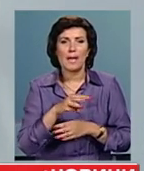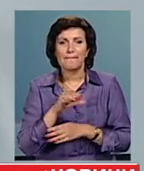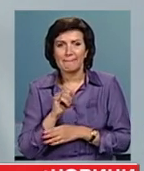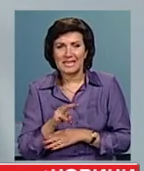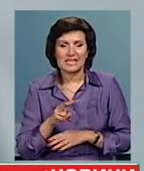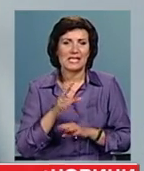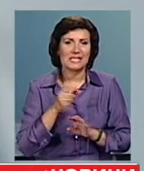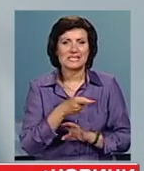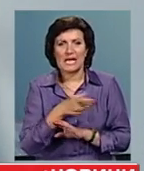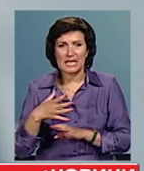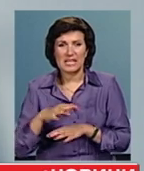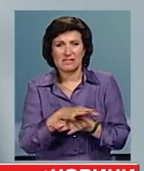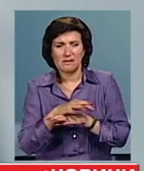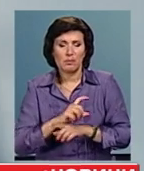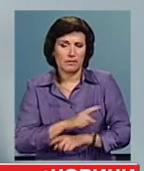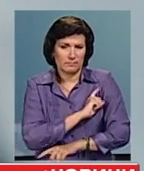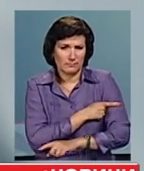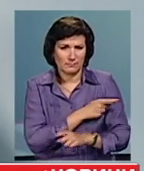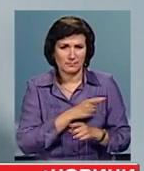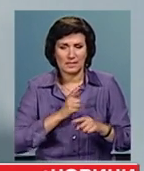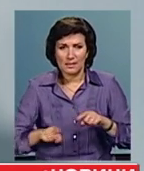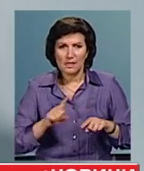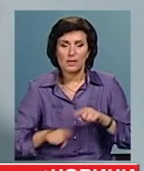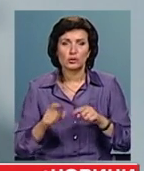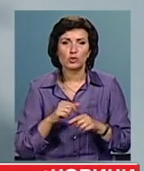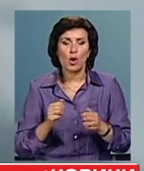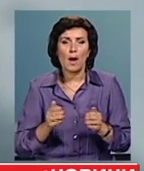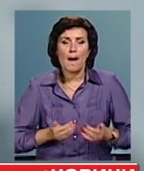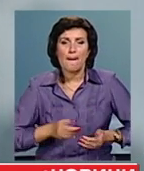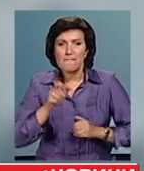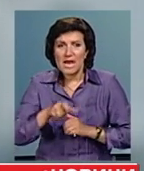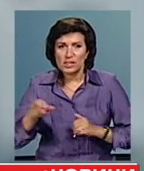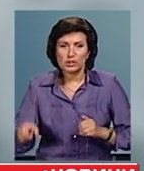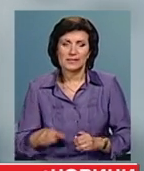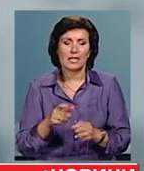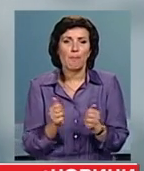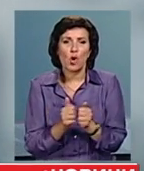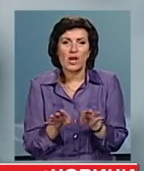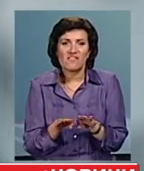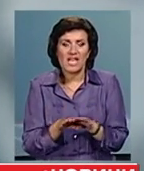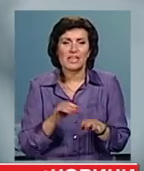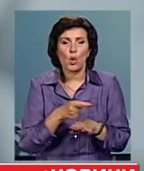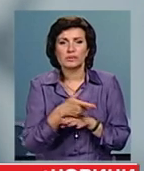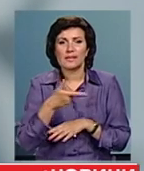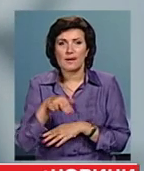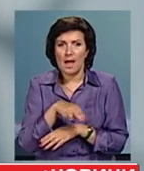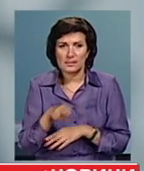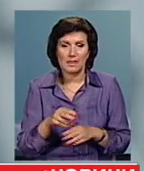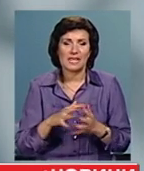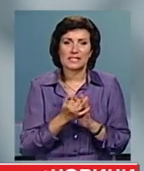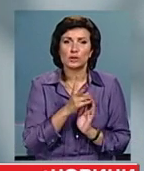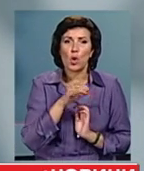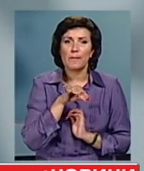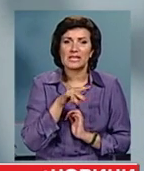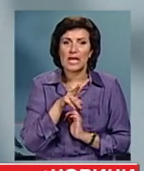Щільність цих обстрілів була настільки велика, що мешканці Маріуполя їх порівняли з обстрілами з градами. Селище Комінтернове,